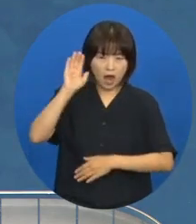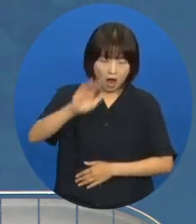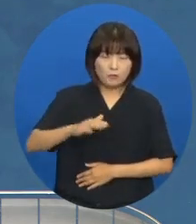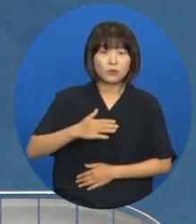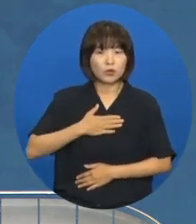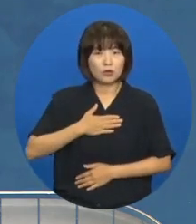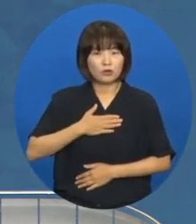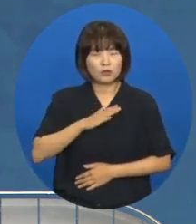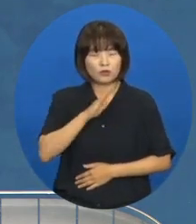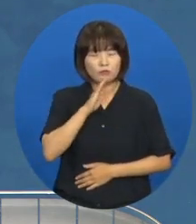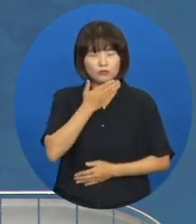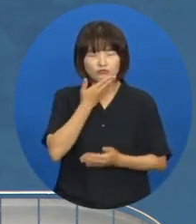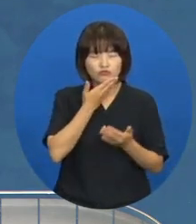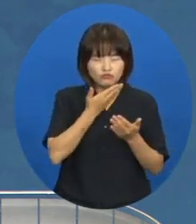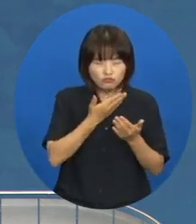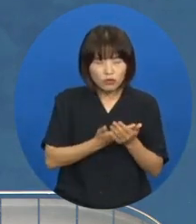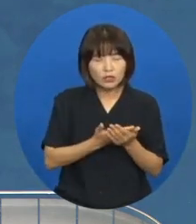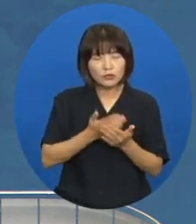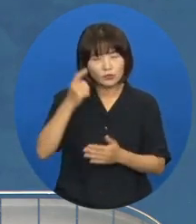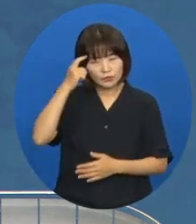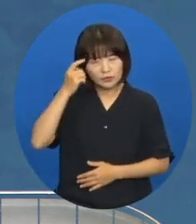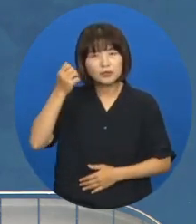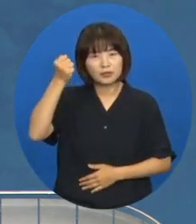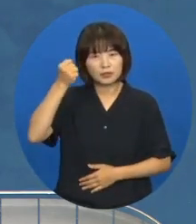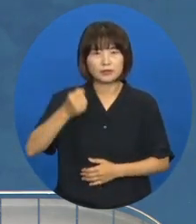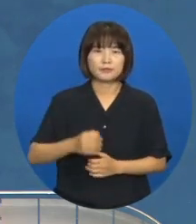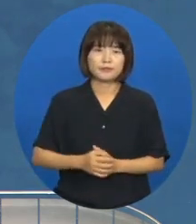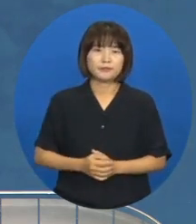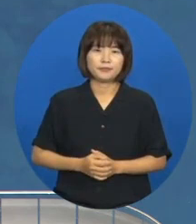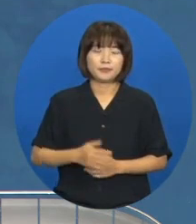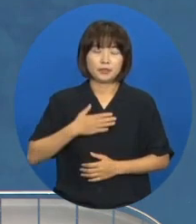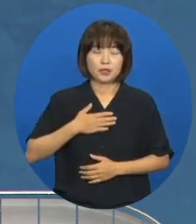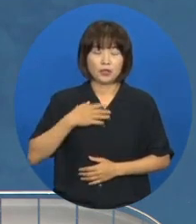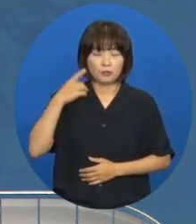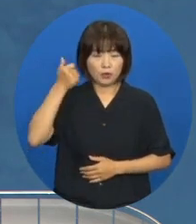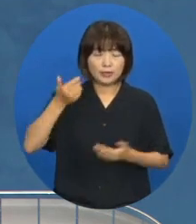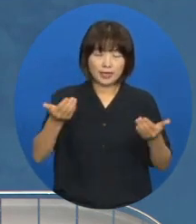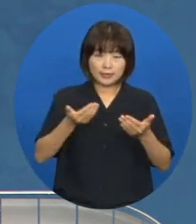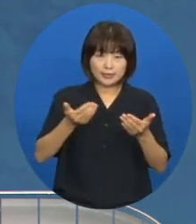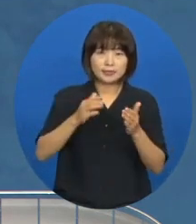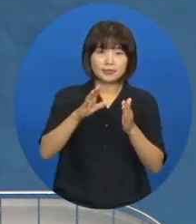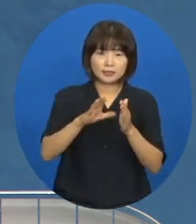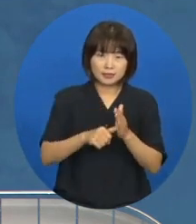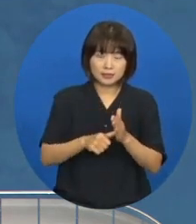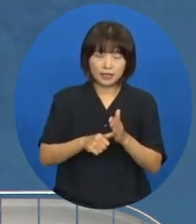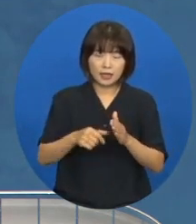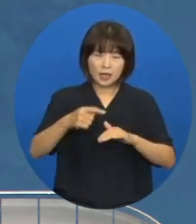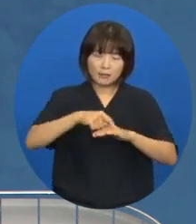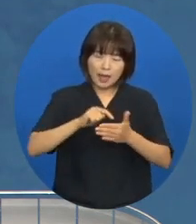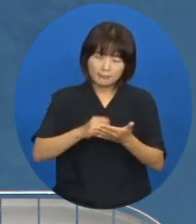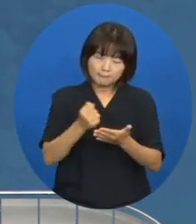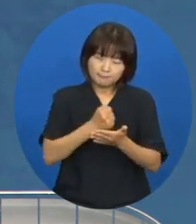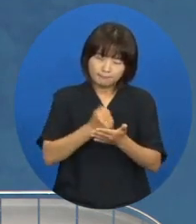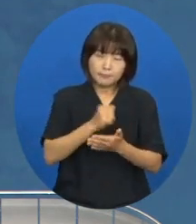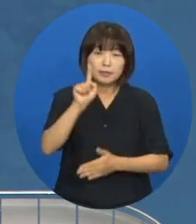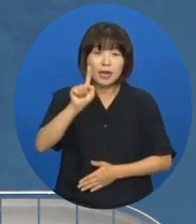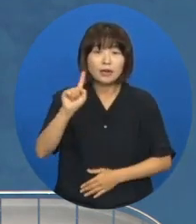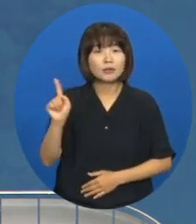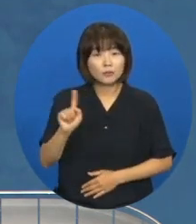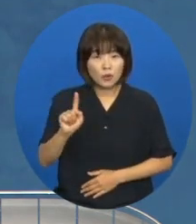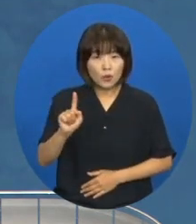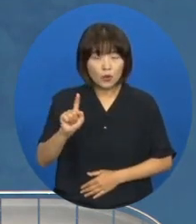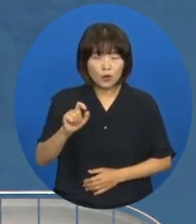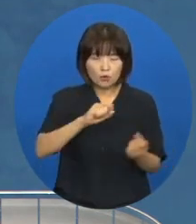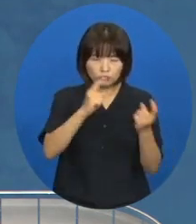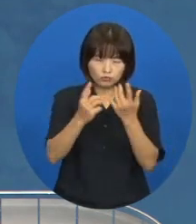이건 대단히 중요하다고 믿어요. 저는 목회하면서 한 가지 마음이 아쉬웠던 것은